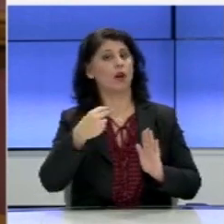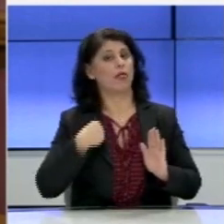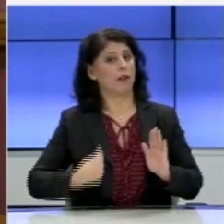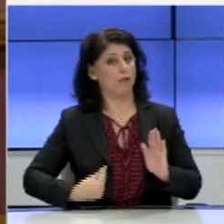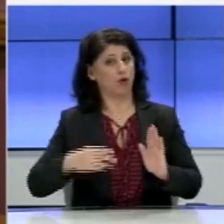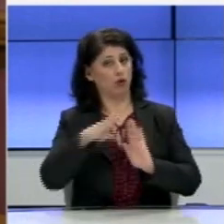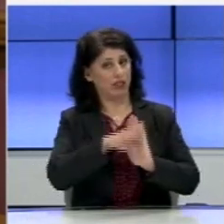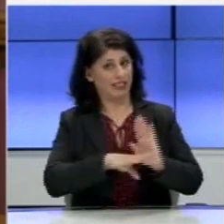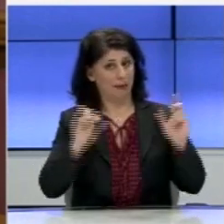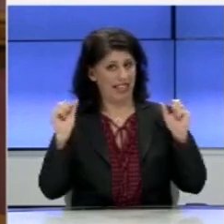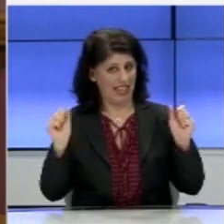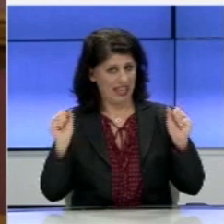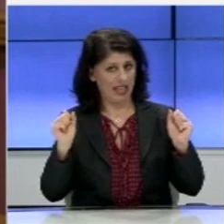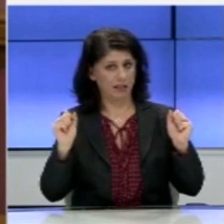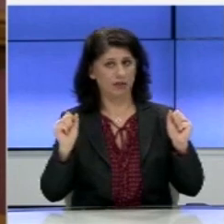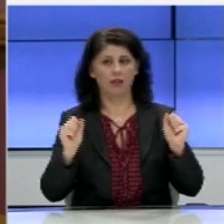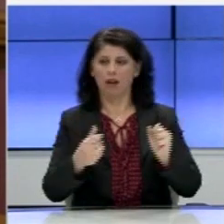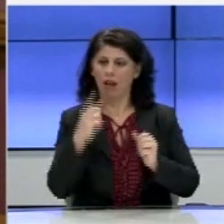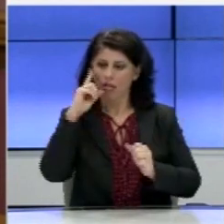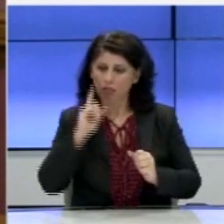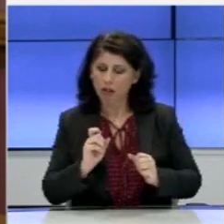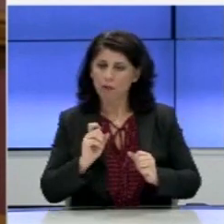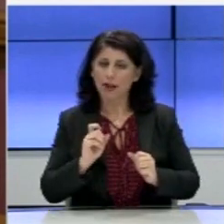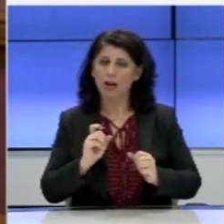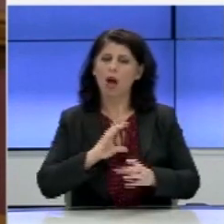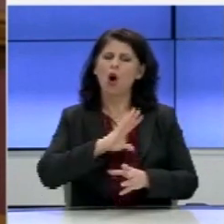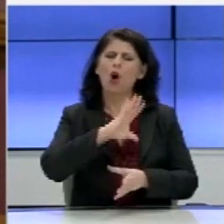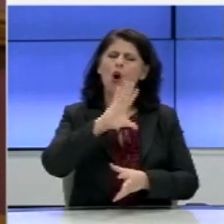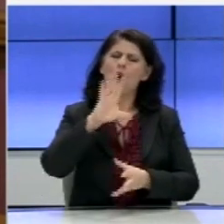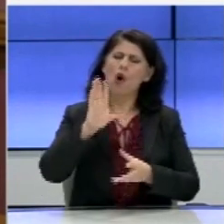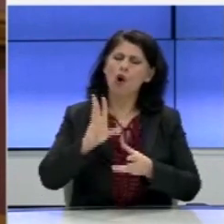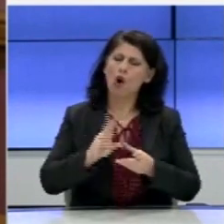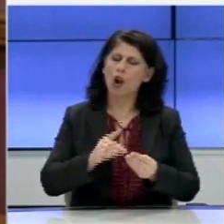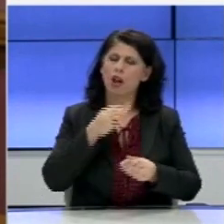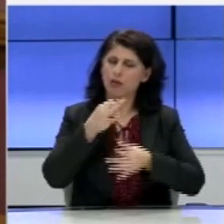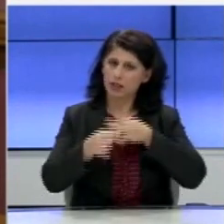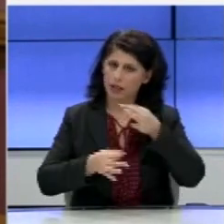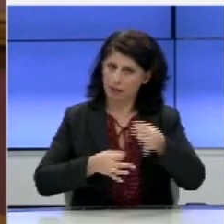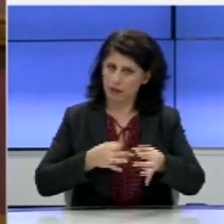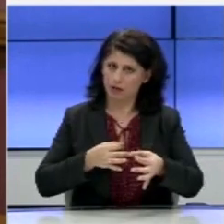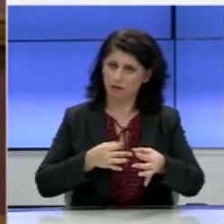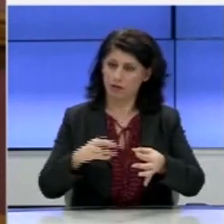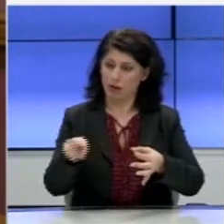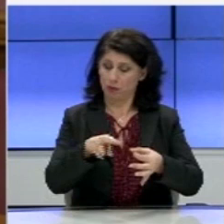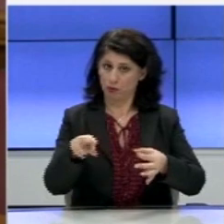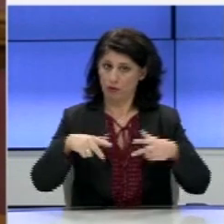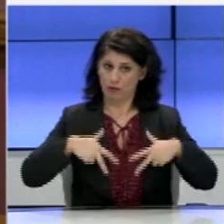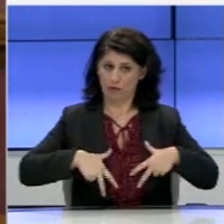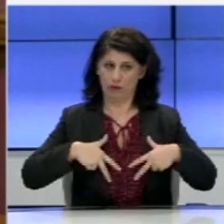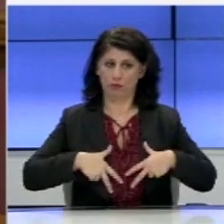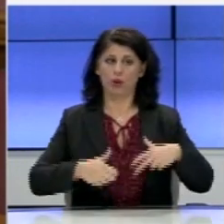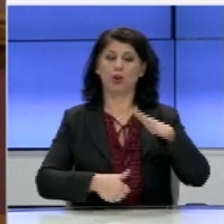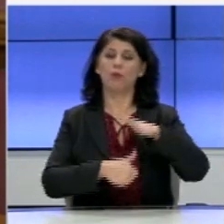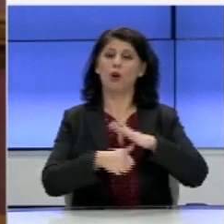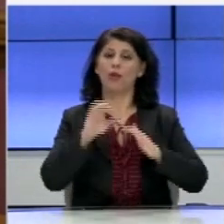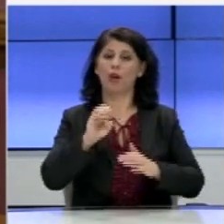δημόσιο σύστημα υγείας, τα επιδημιολογικά δεδομένα, όλα όσα τέλος πάντων υπόθηκαν από τους δύο υπουργούς, τον